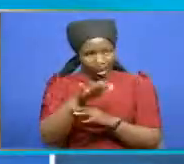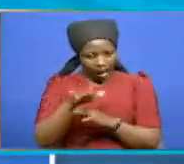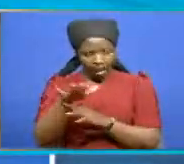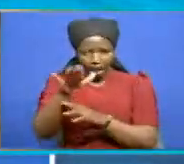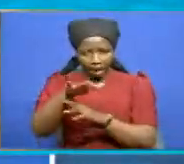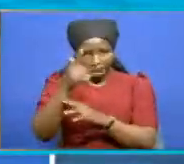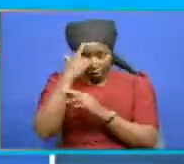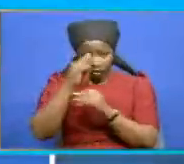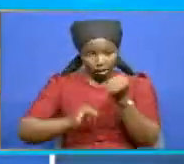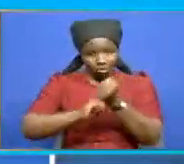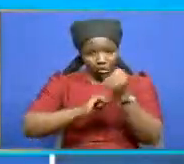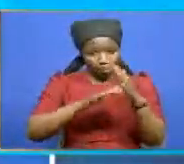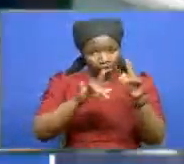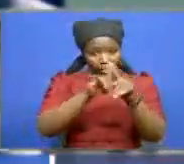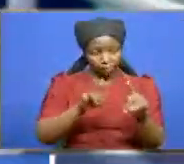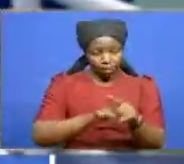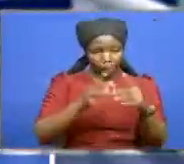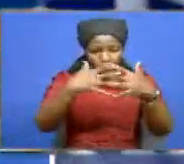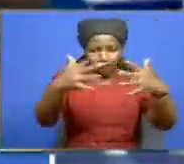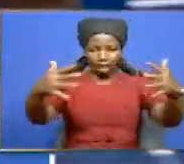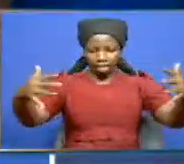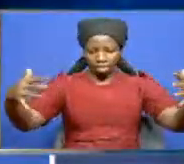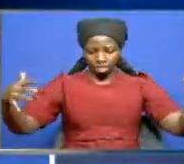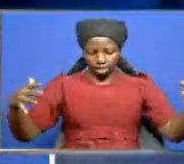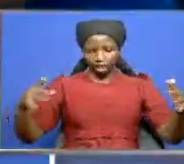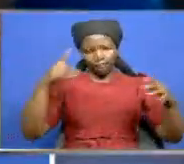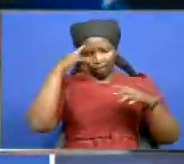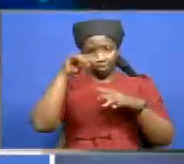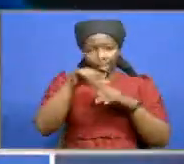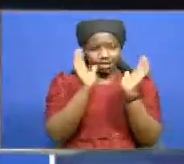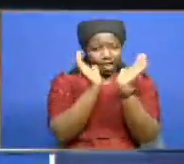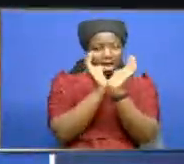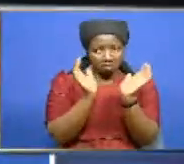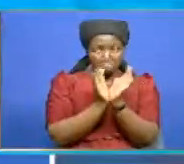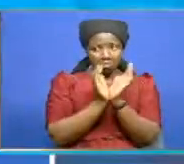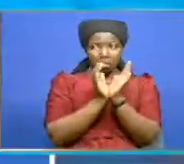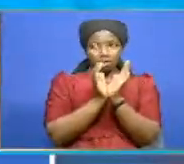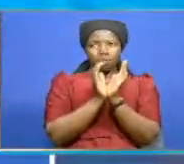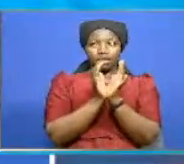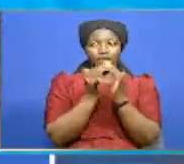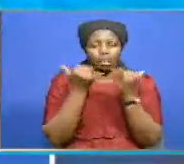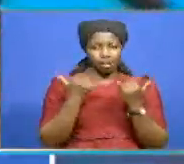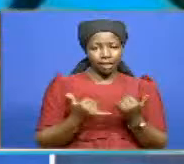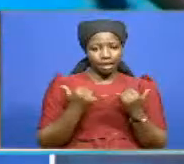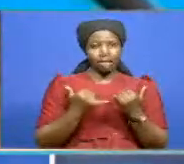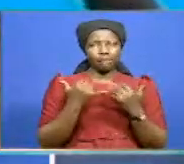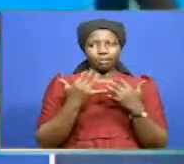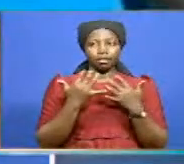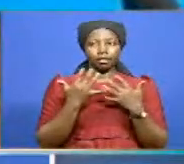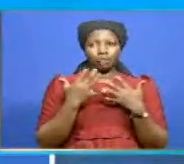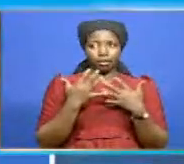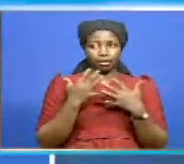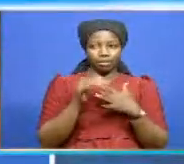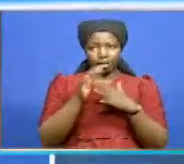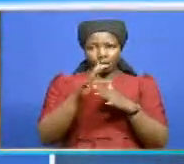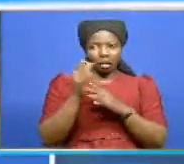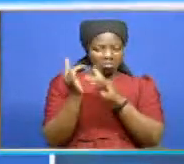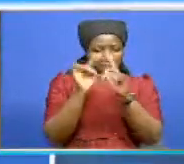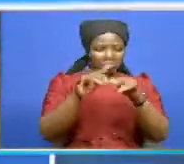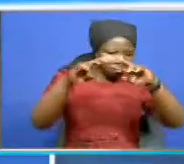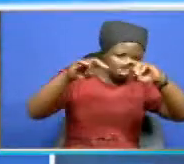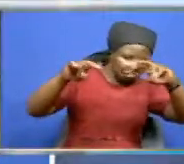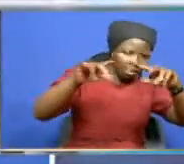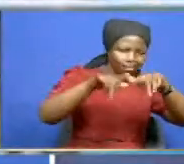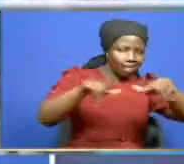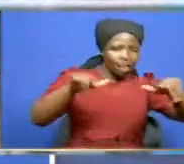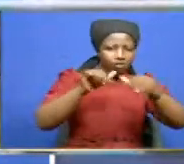ukuta utakaozingira kituo hicho. Vinara wa wakfu wa Olimpa Afrika watazuru humu nchini ili kukagua shamba ambalo limetengwa, huku mradi